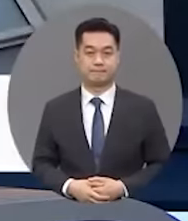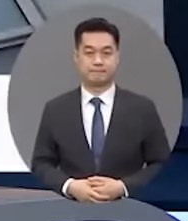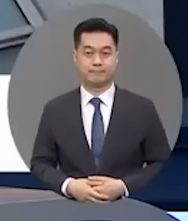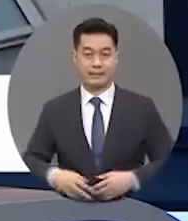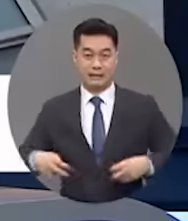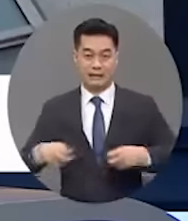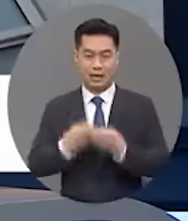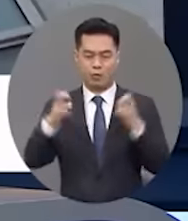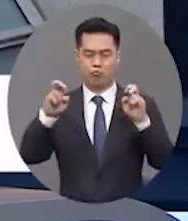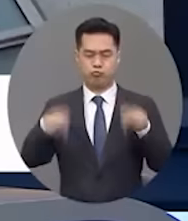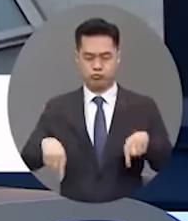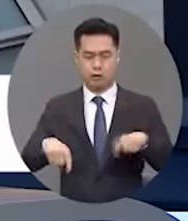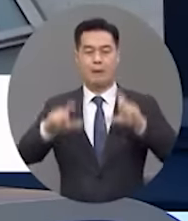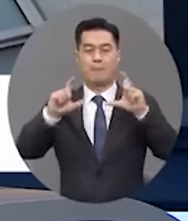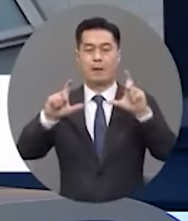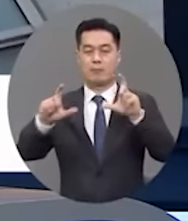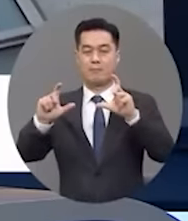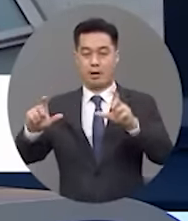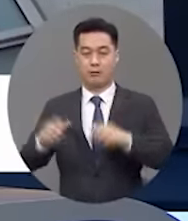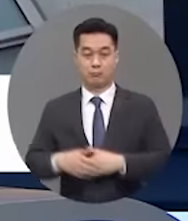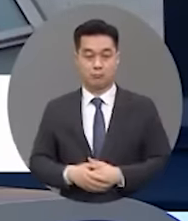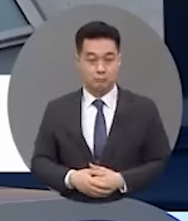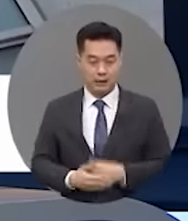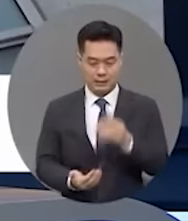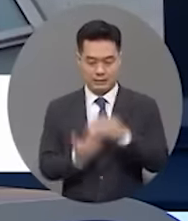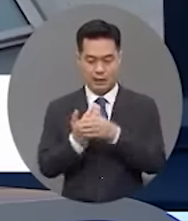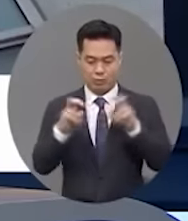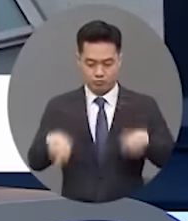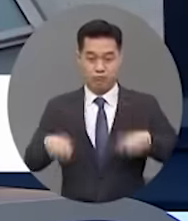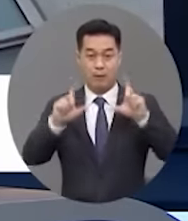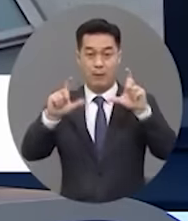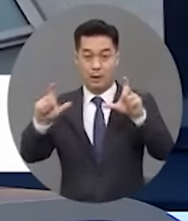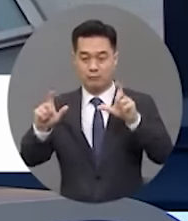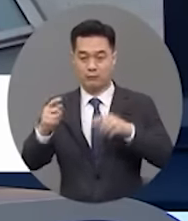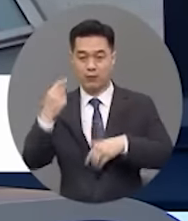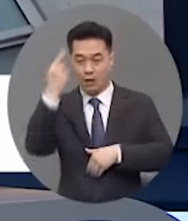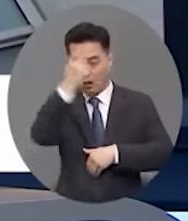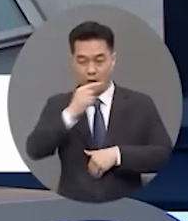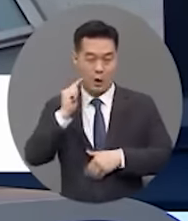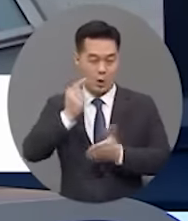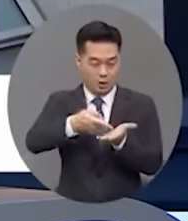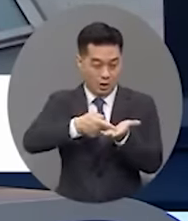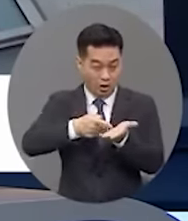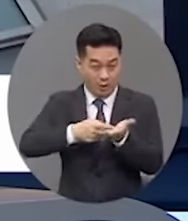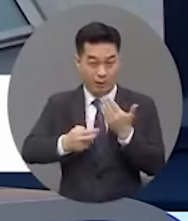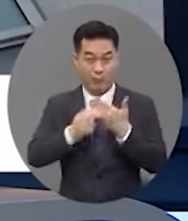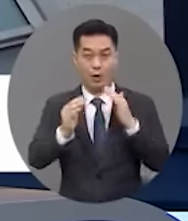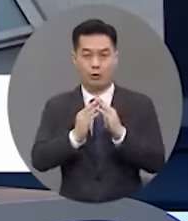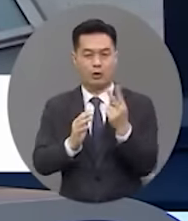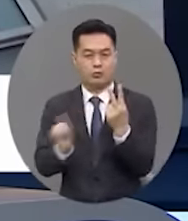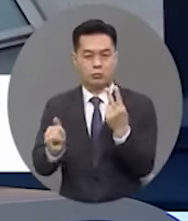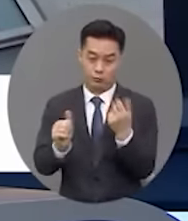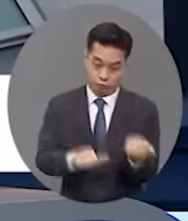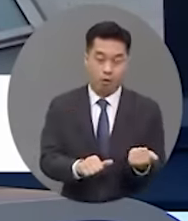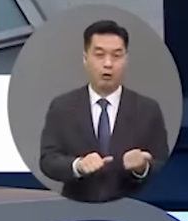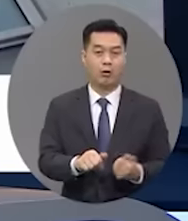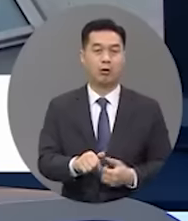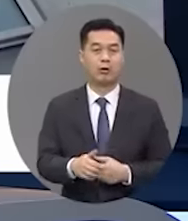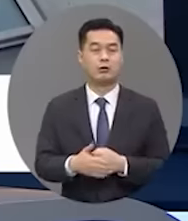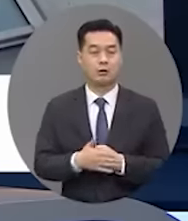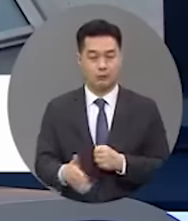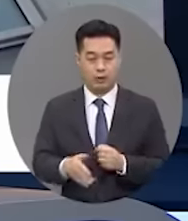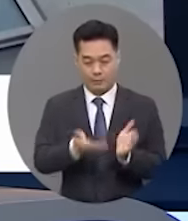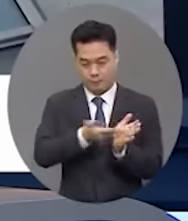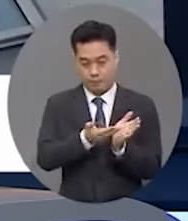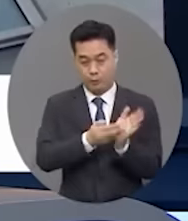무사고라고 홍보를 해오던 서울 강남의 한 유명 성형외과에서 환자 두 명이 수술을 받고 숨졌다는 소식을 전해드렸는데요. 이